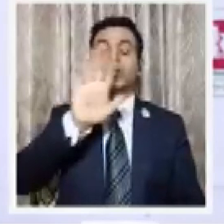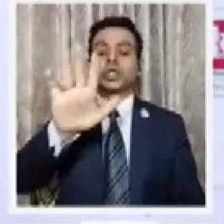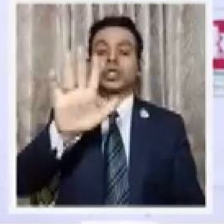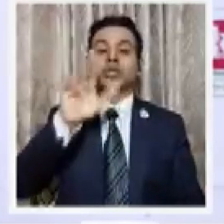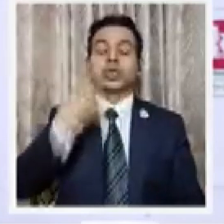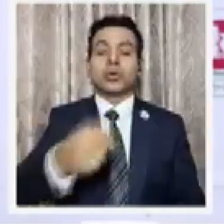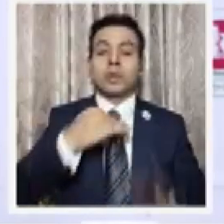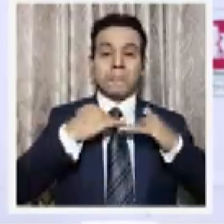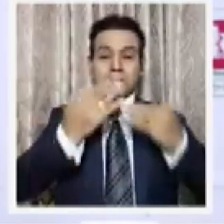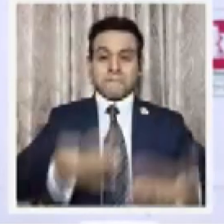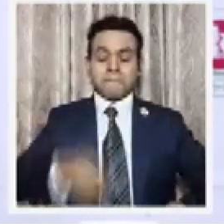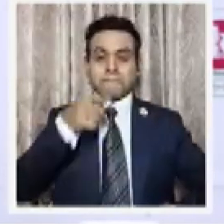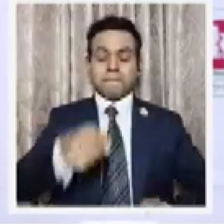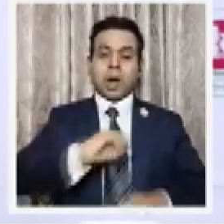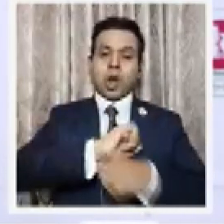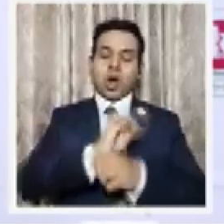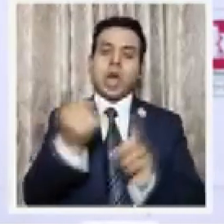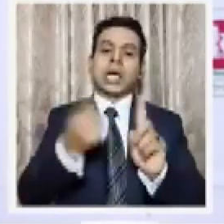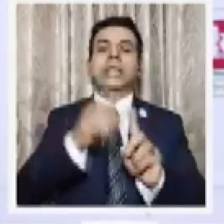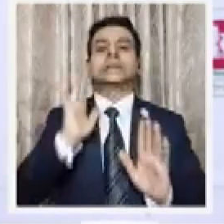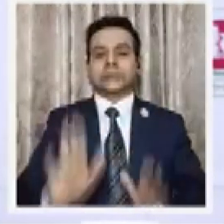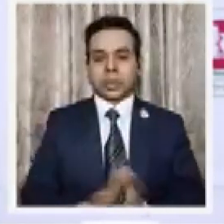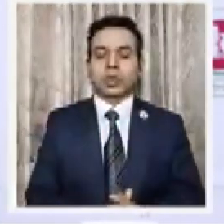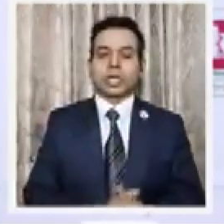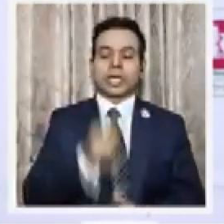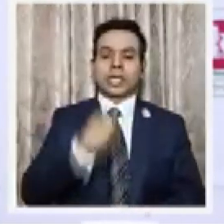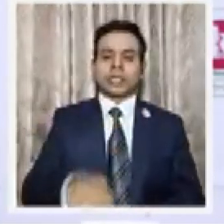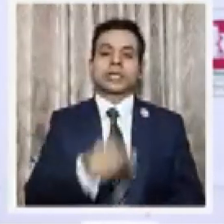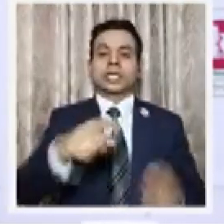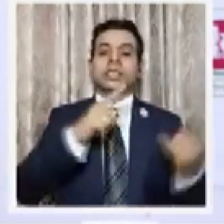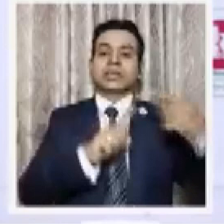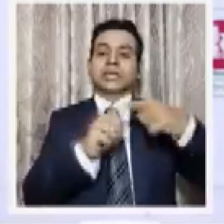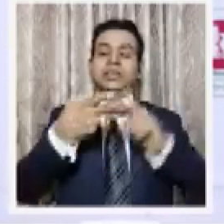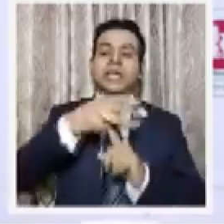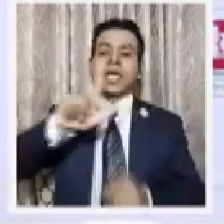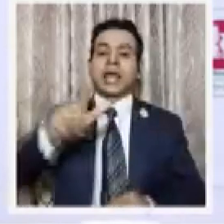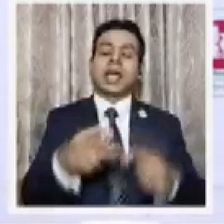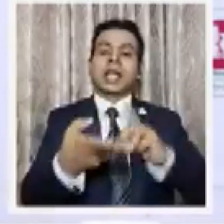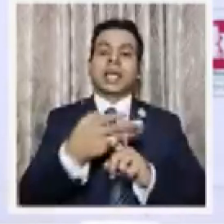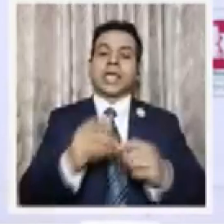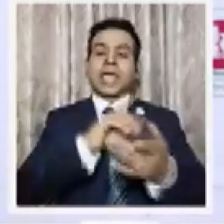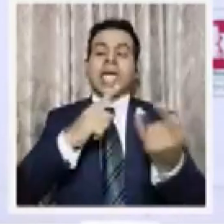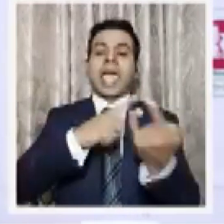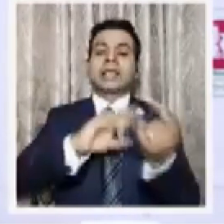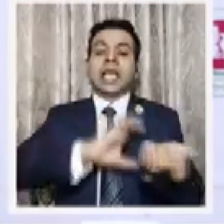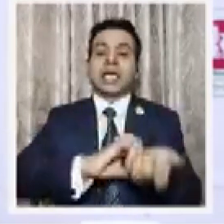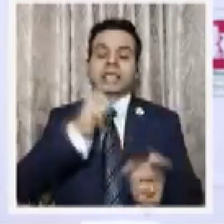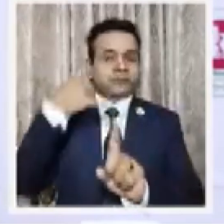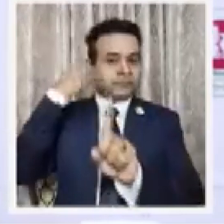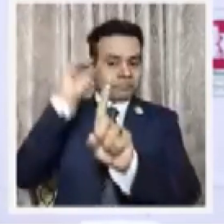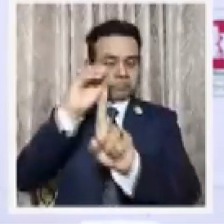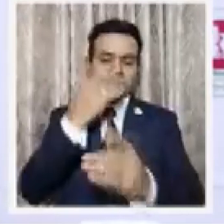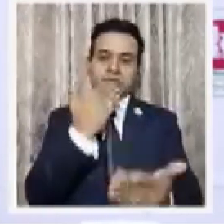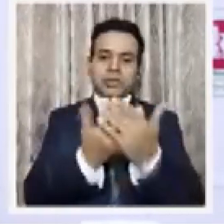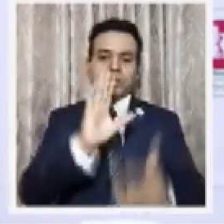চিকিৎসা সেবা প্রদান করা হয়েছে, যার মধ্যে 175 জন করোনা আক্রান্ত গর্ভবতী মাকে চিকিৎসা সেবা দেওয়া হয়েছে। ধন্যবাদ